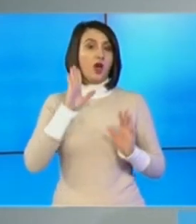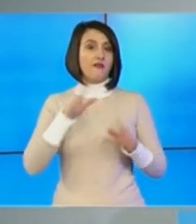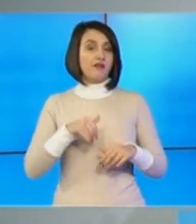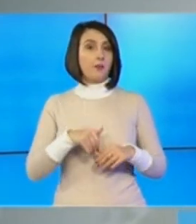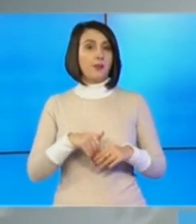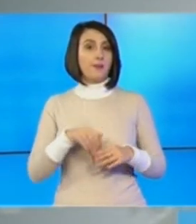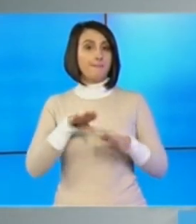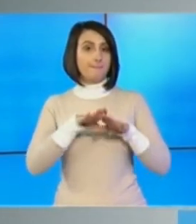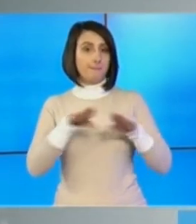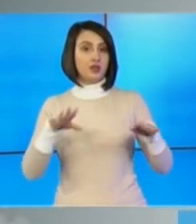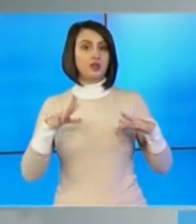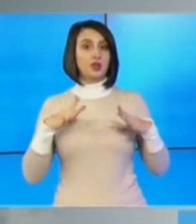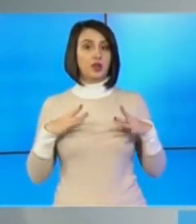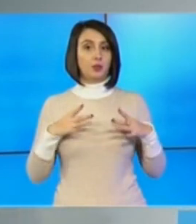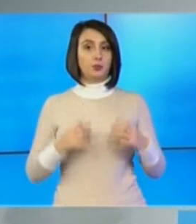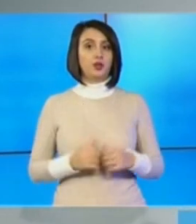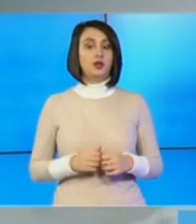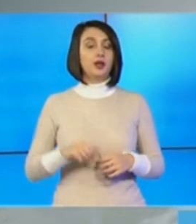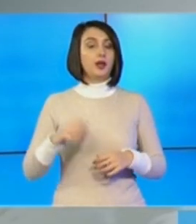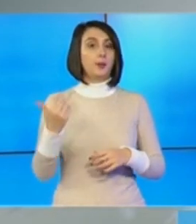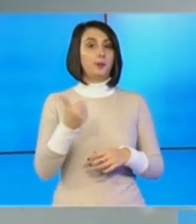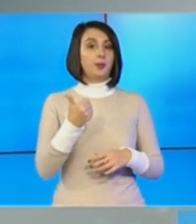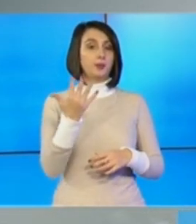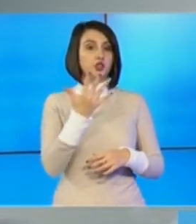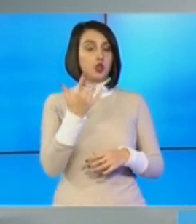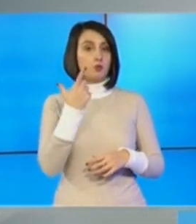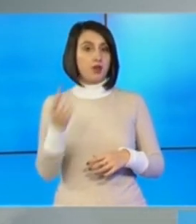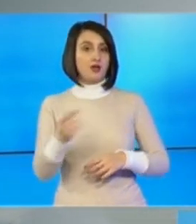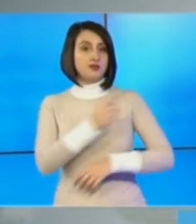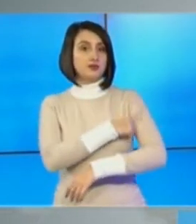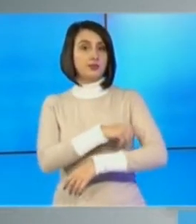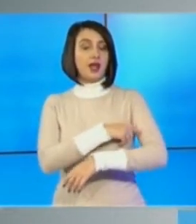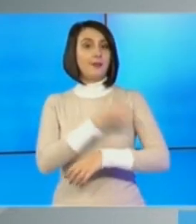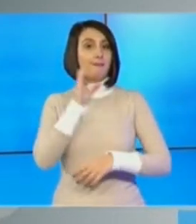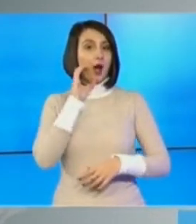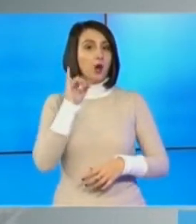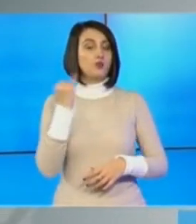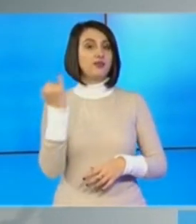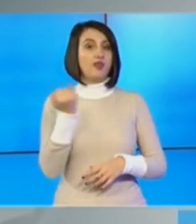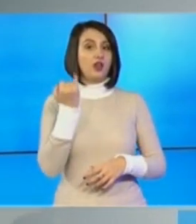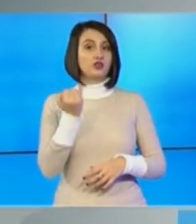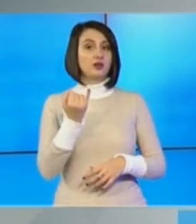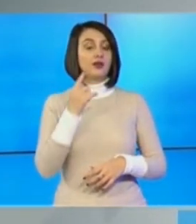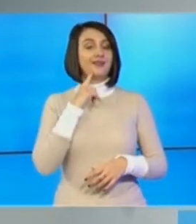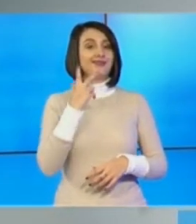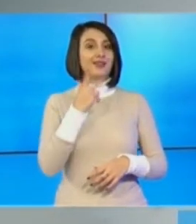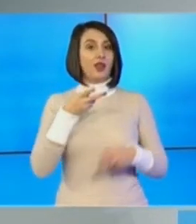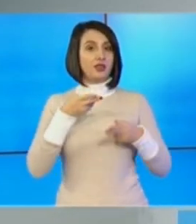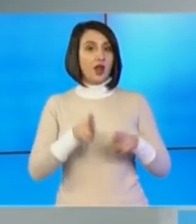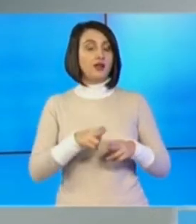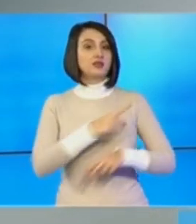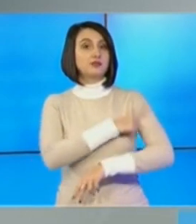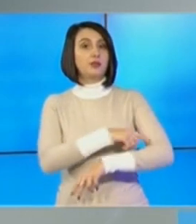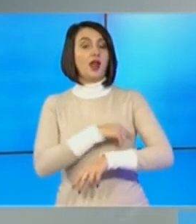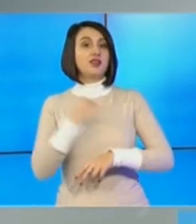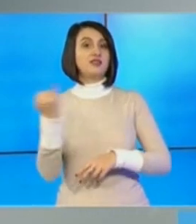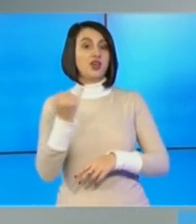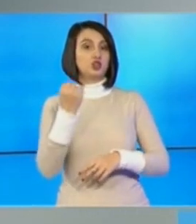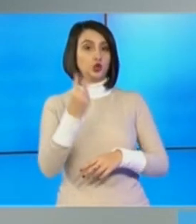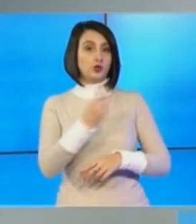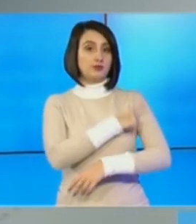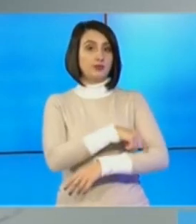avea pat liber. Primii 5 au plecat deja spre spitale din Bacău și Iași. 3 vor fi internați în spitalele din Iași, iar 2